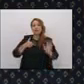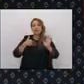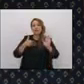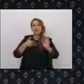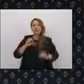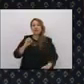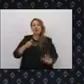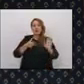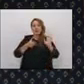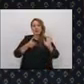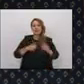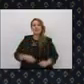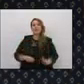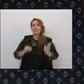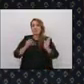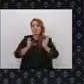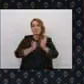296/06 المؤرخ في